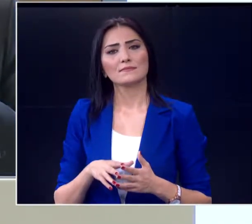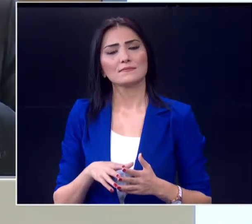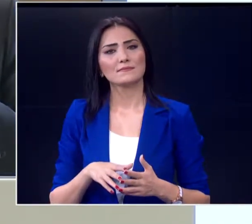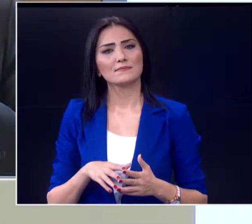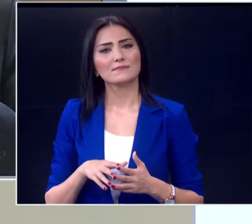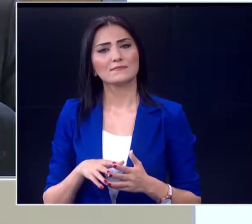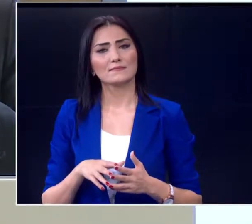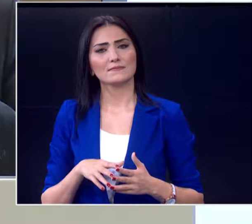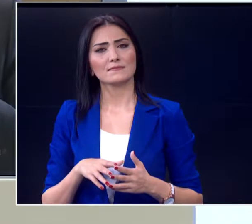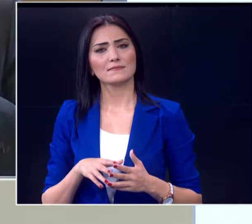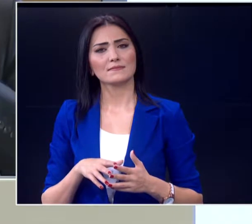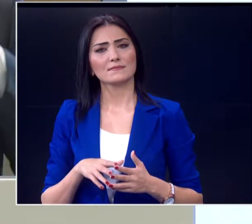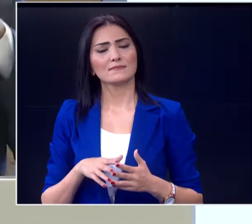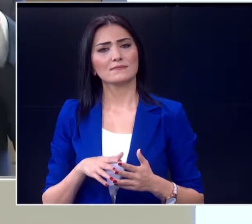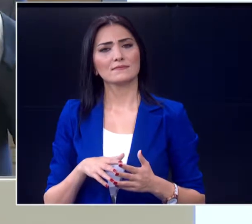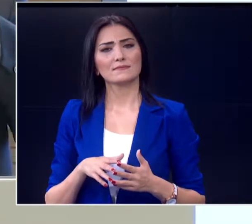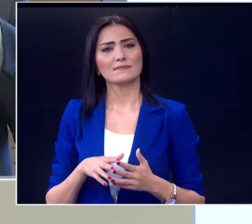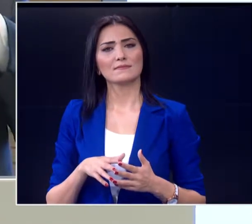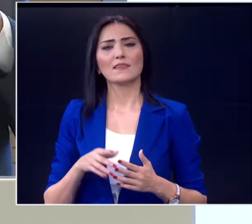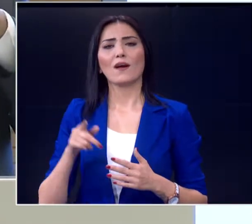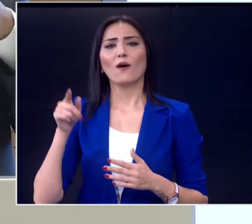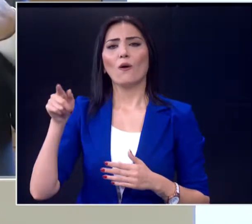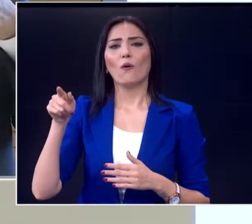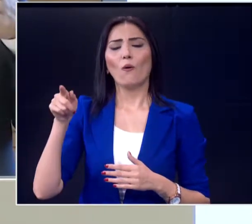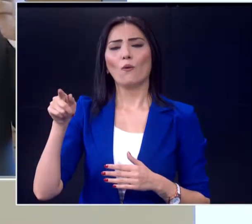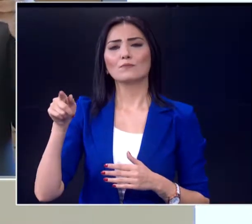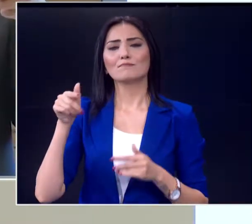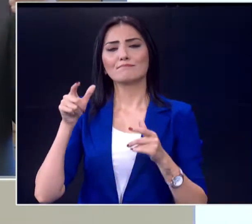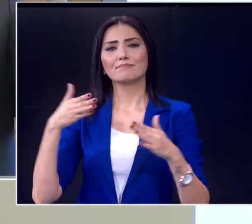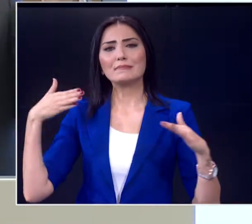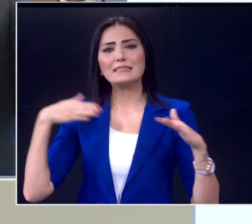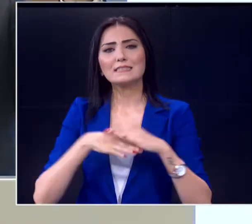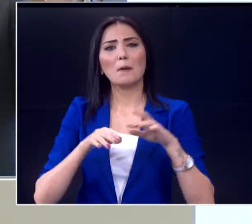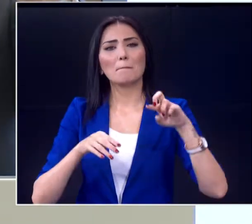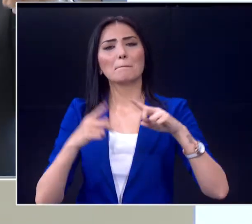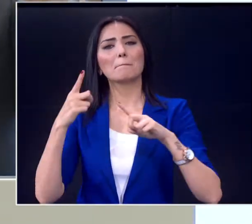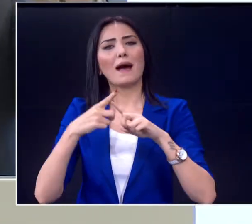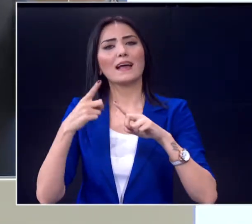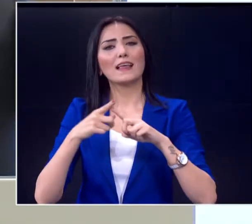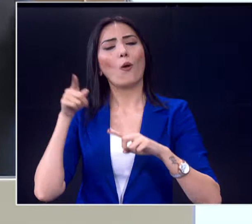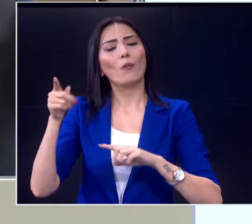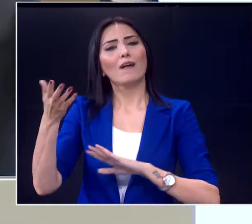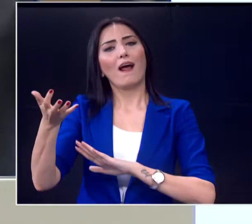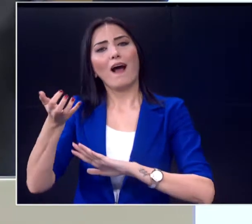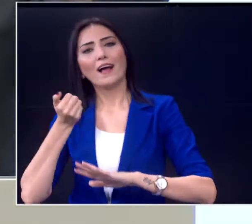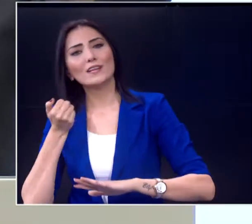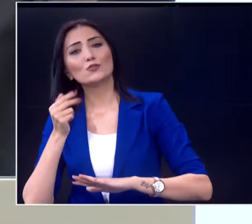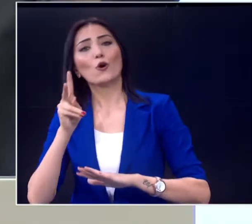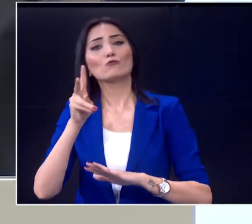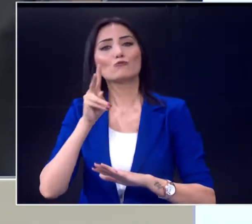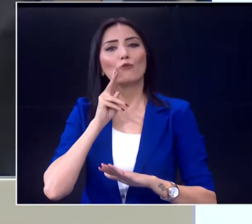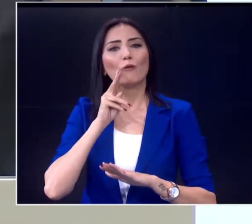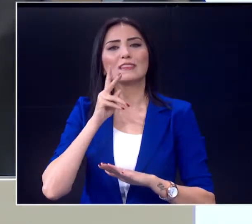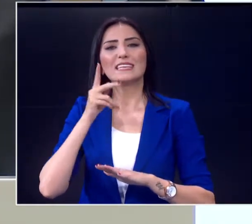hizmetlerini çok indirimli yapıyor. Evet. Yani o platforma girdiğiniz zaman PTT onları alacak, son